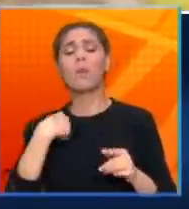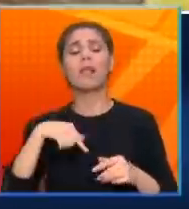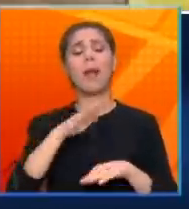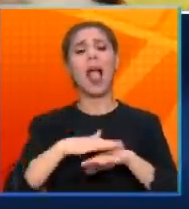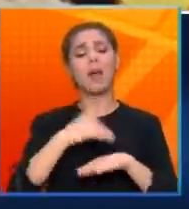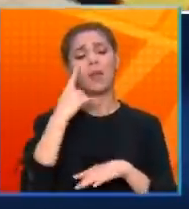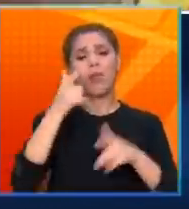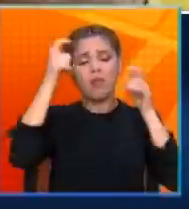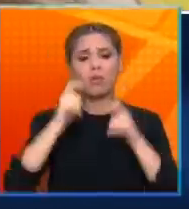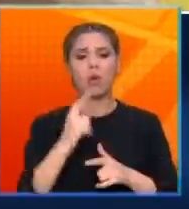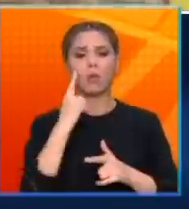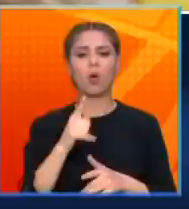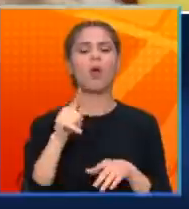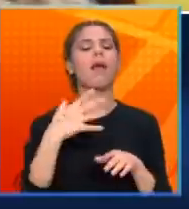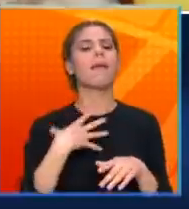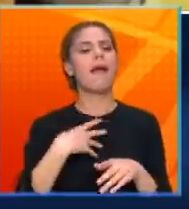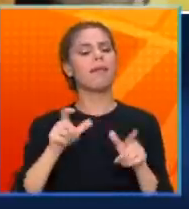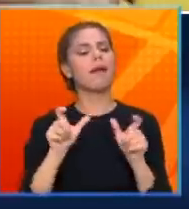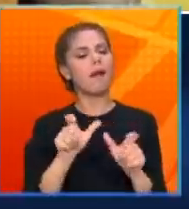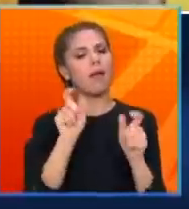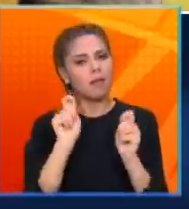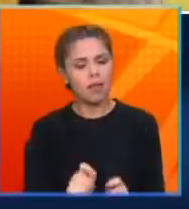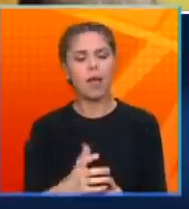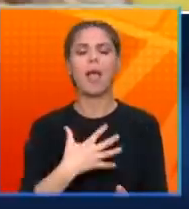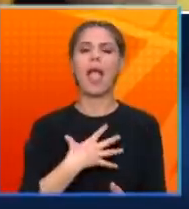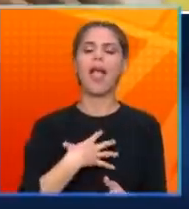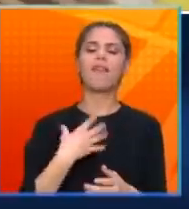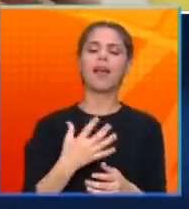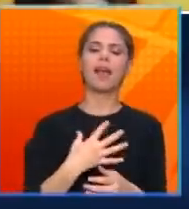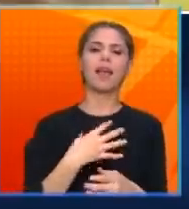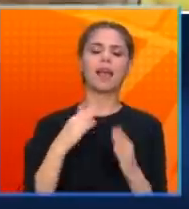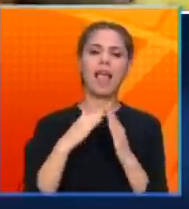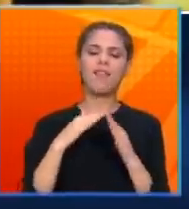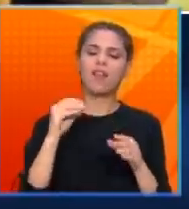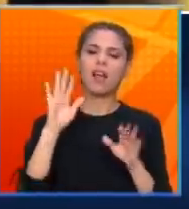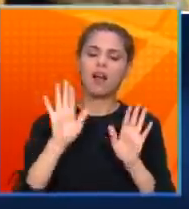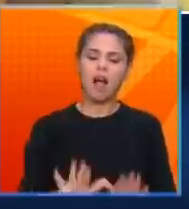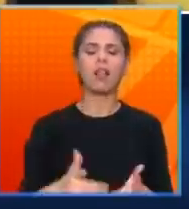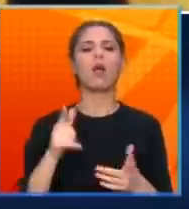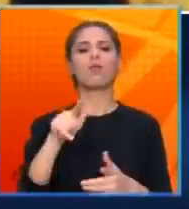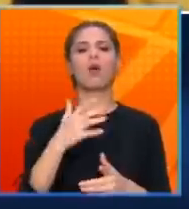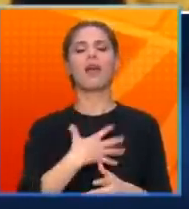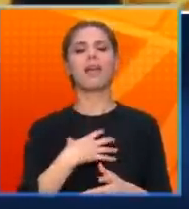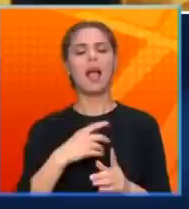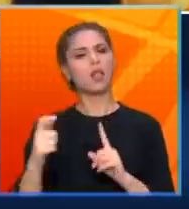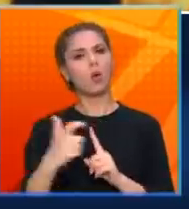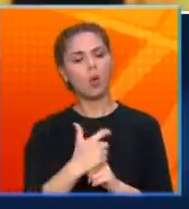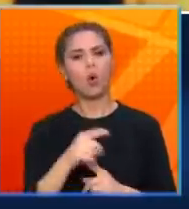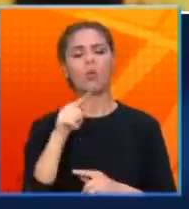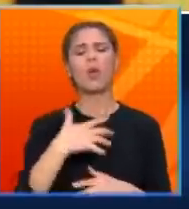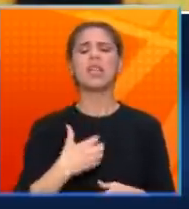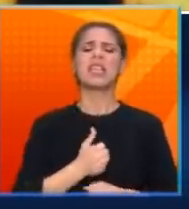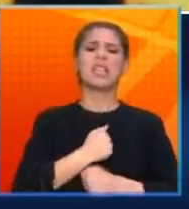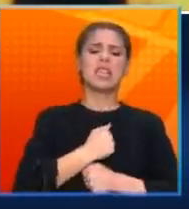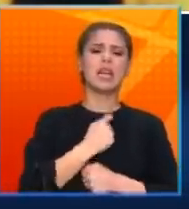elimizde. Karantinada kal, kendini koru, evde kal tanımlamalarının ben çok sıkıldım